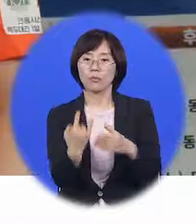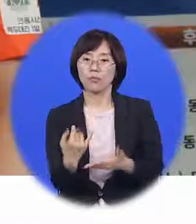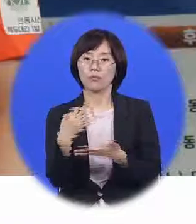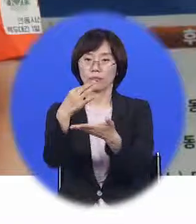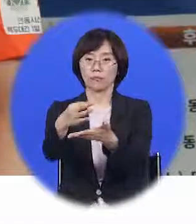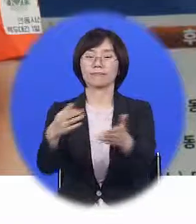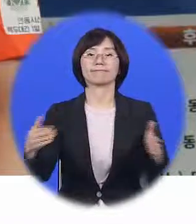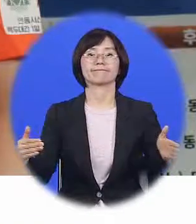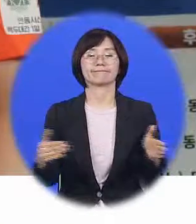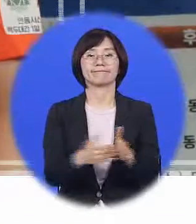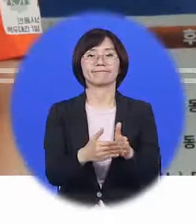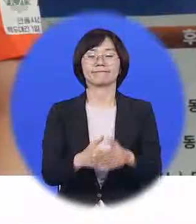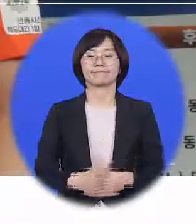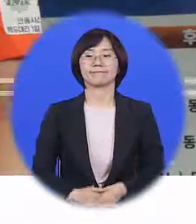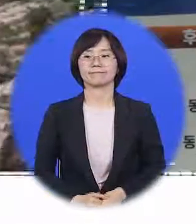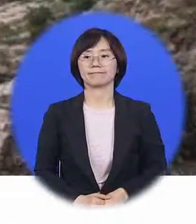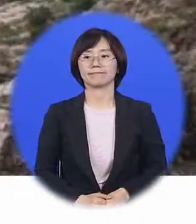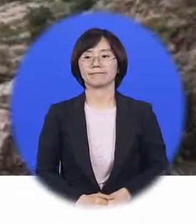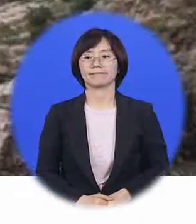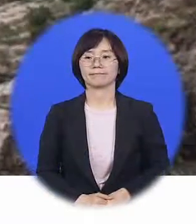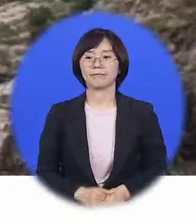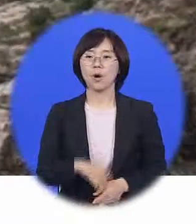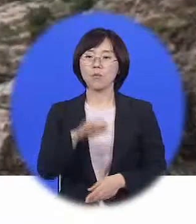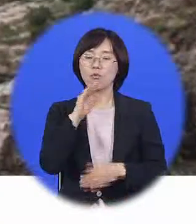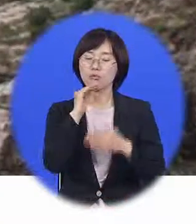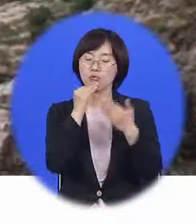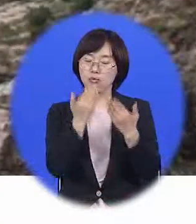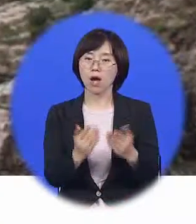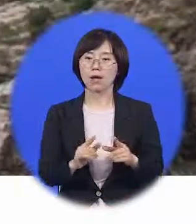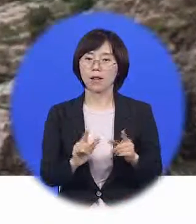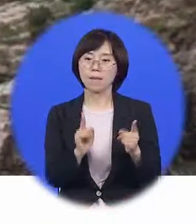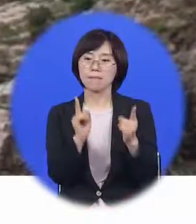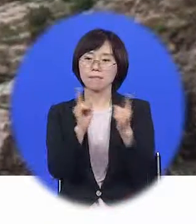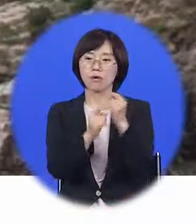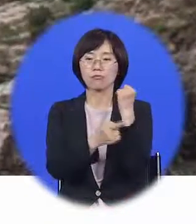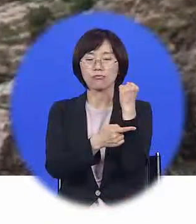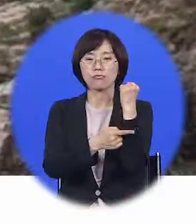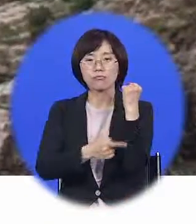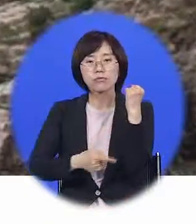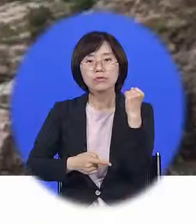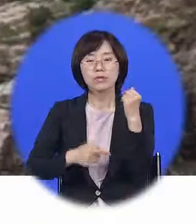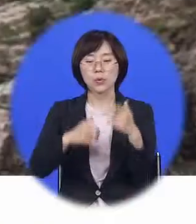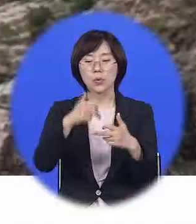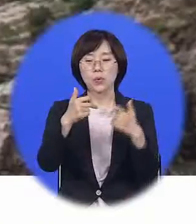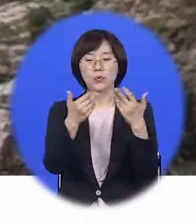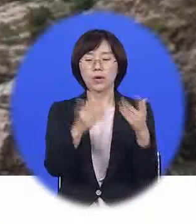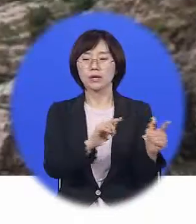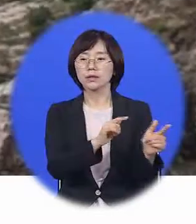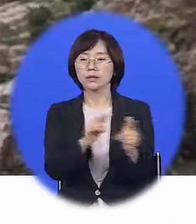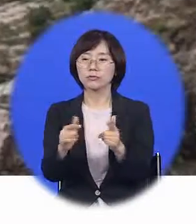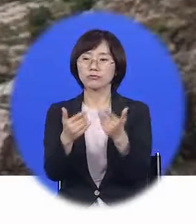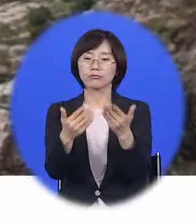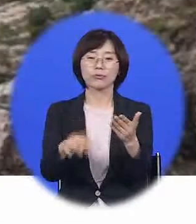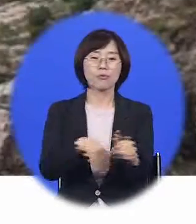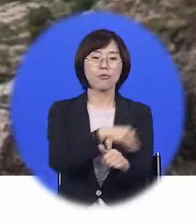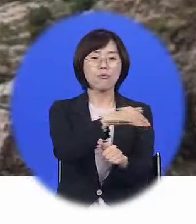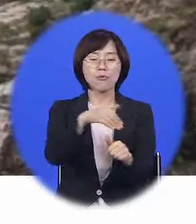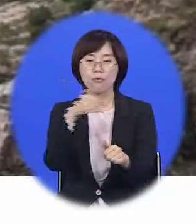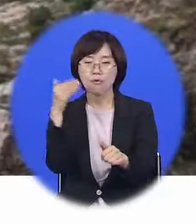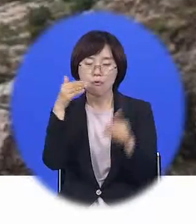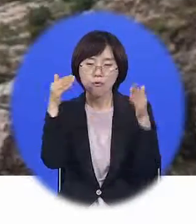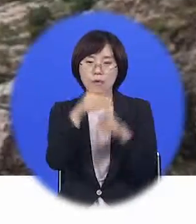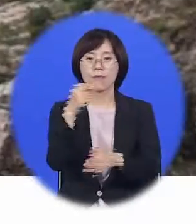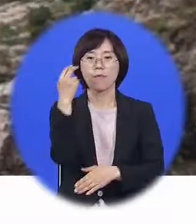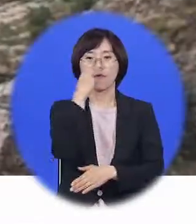경북사회복지공동모금회에 기부했습니다. 본격적인 휴가철을 맞아 울진군이 불영계곡 휴게소 등 피서지 주변 환경을